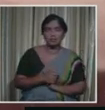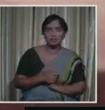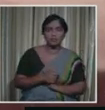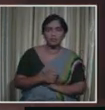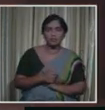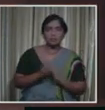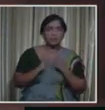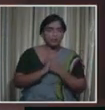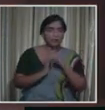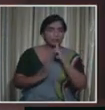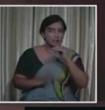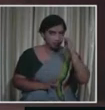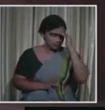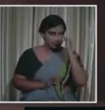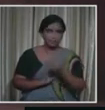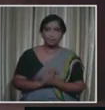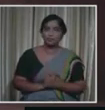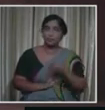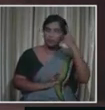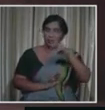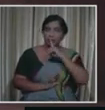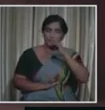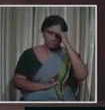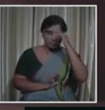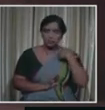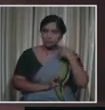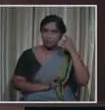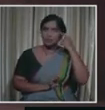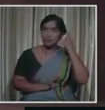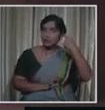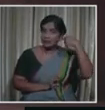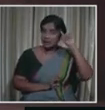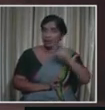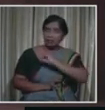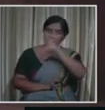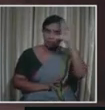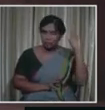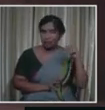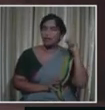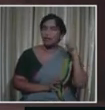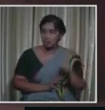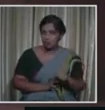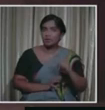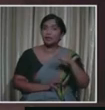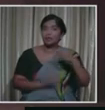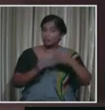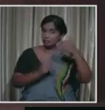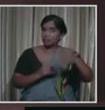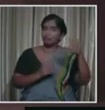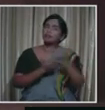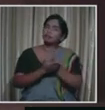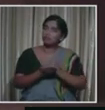ගරු කතානායකතුමනි ගරු නියෝජ්‍ය කතානායක මම හිතනවා ඊයේ දවස පුරාමටත් අදත් අද ඉදිරියේදීත්